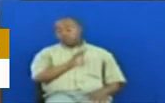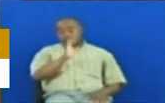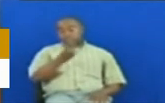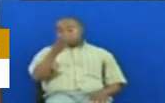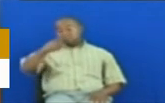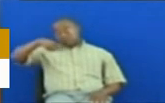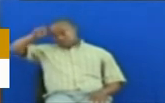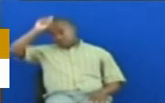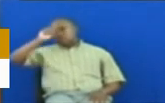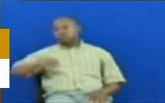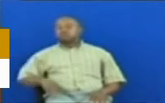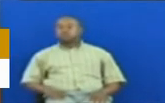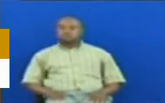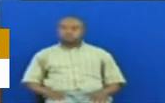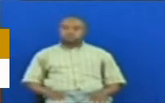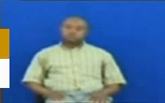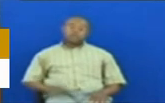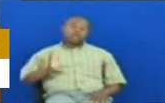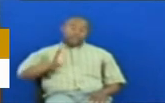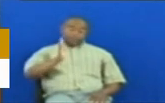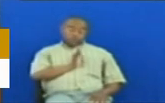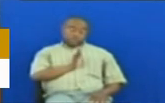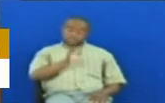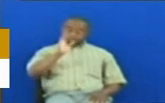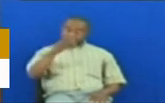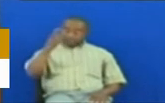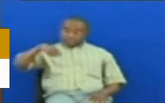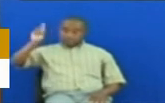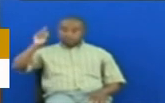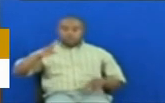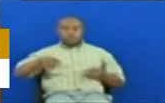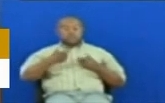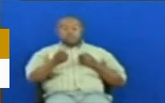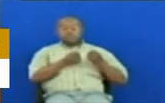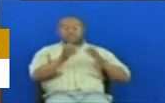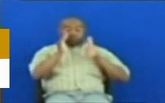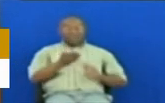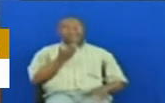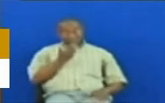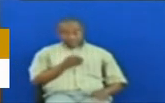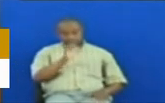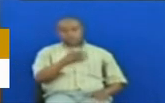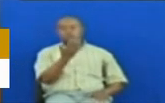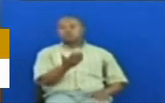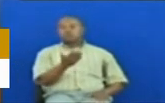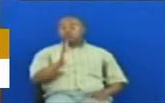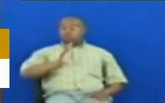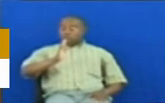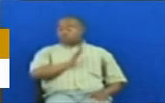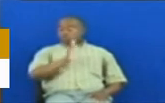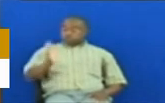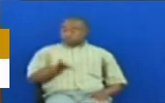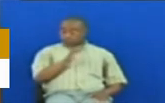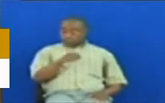na unawekea bodi miaka mitatu. Sasa yule mtendaji mkuu anaweza kama miaka mitano, kusudi ile bodi ikiondoka baada ya miaka